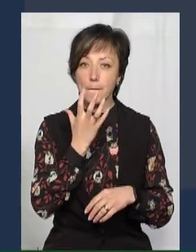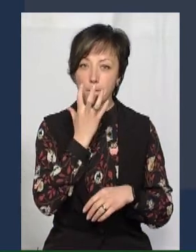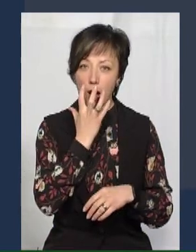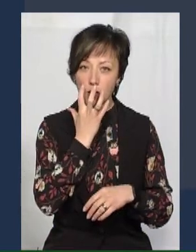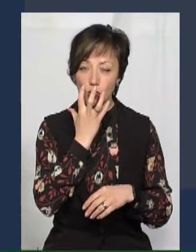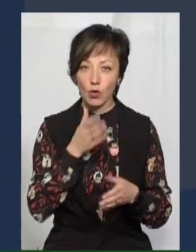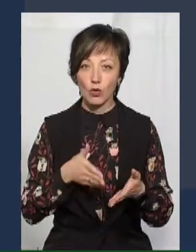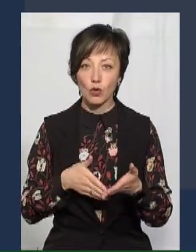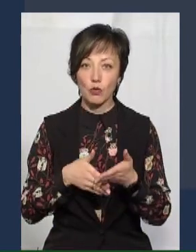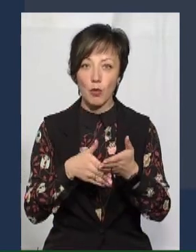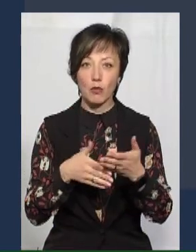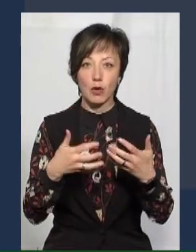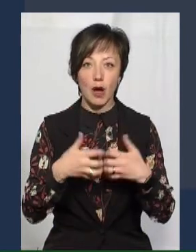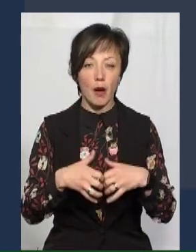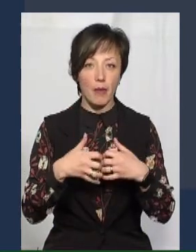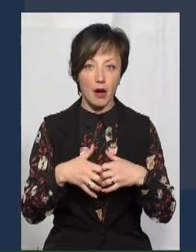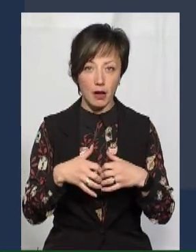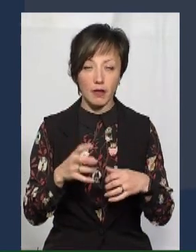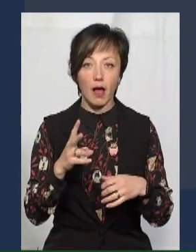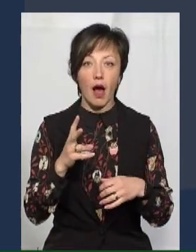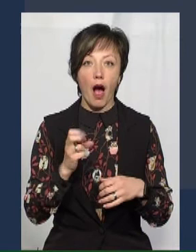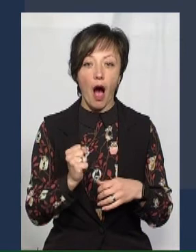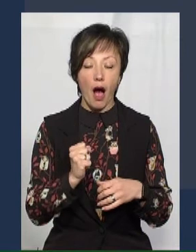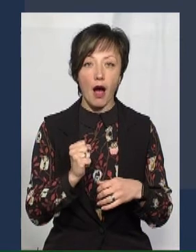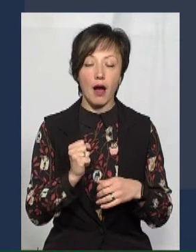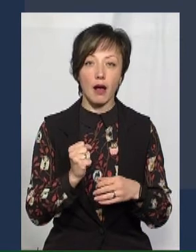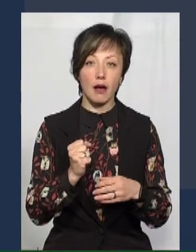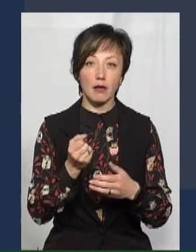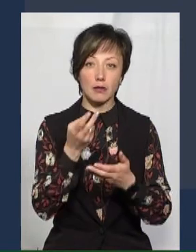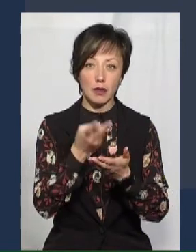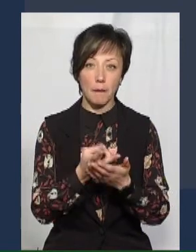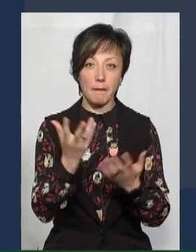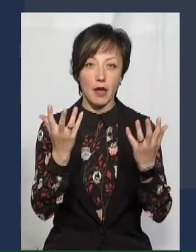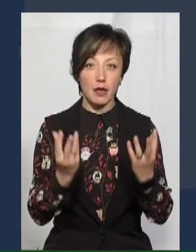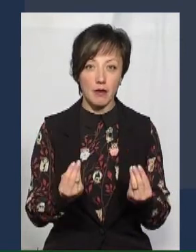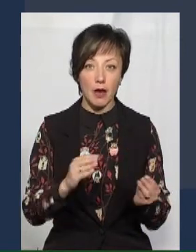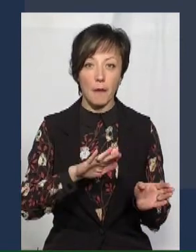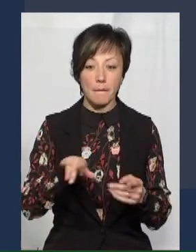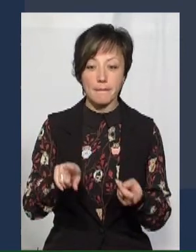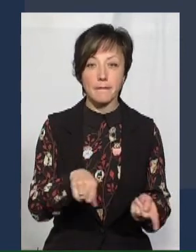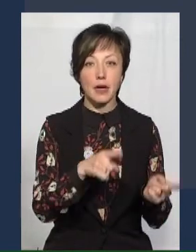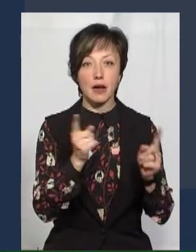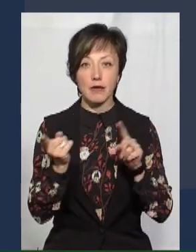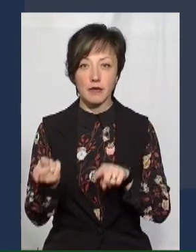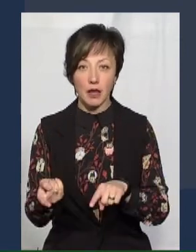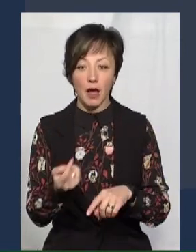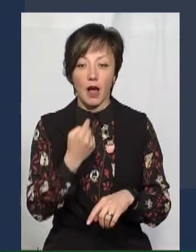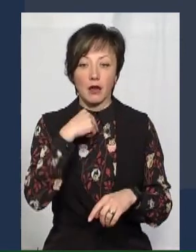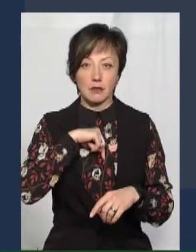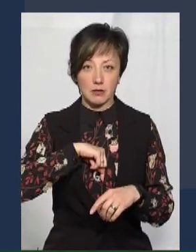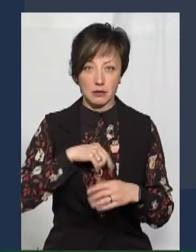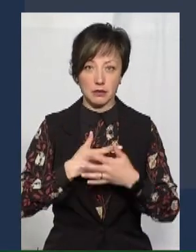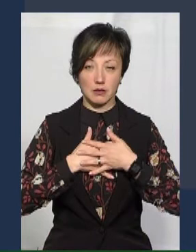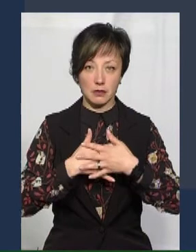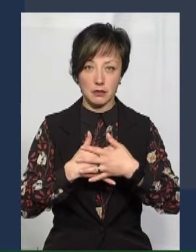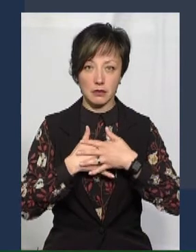йому допомагає апарат. На неінвазивній ШВЛ він знаходиться 5 днів, після цього ми його перевели на інвазивну ШВЛ.